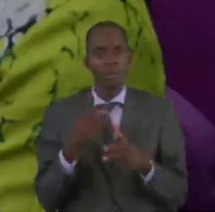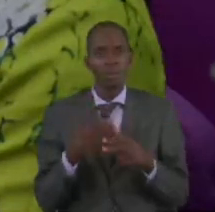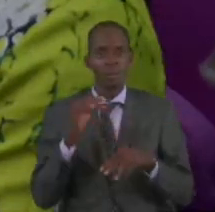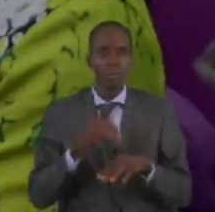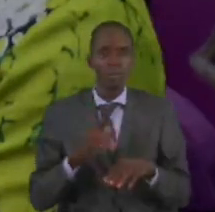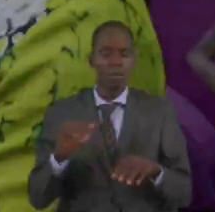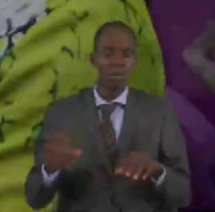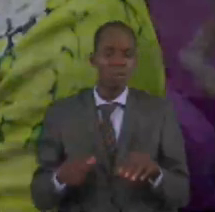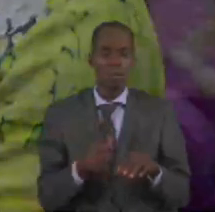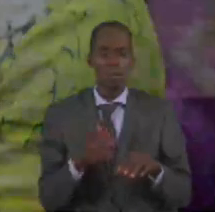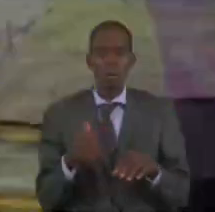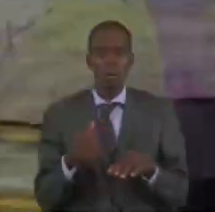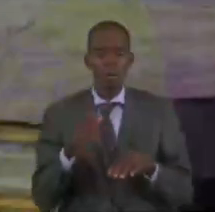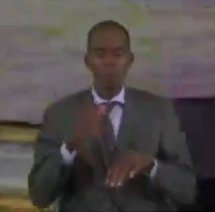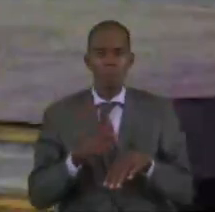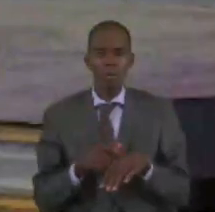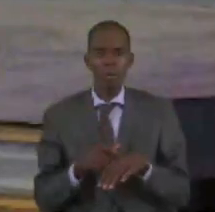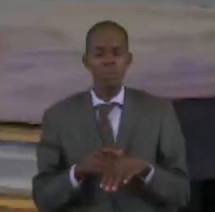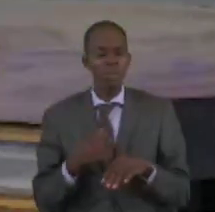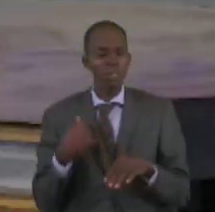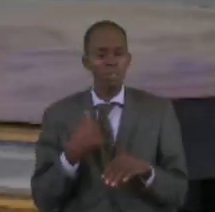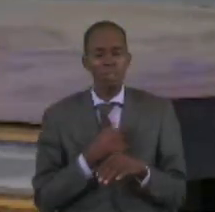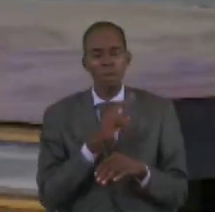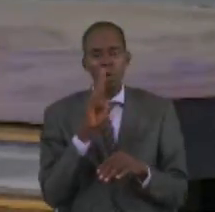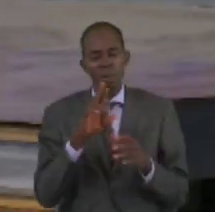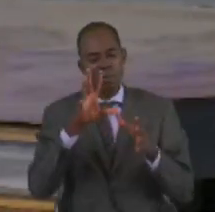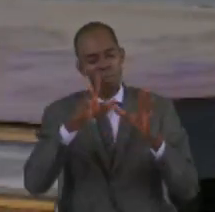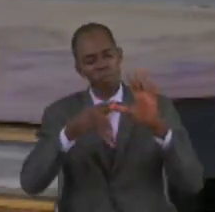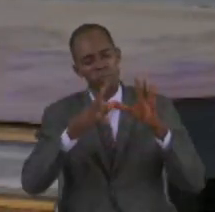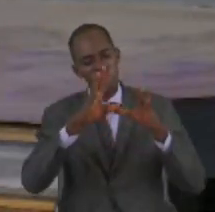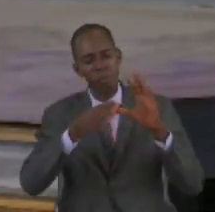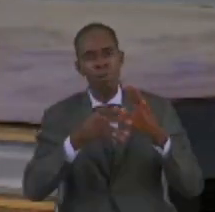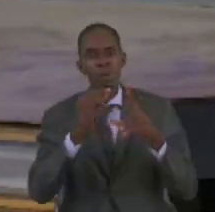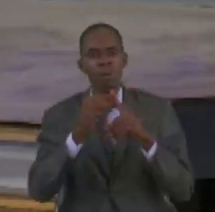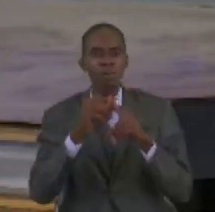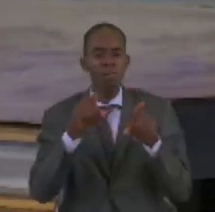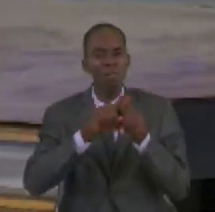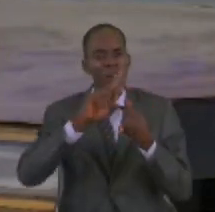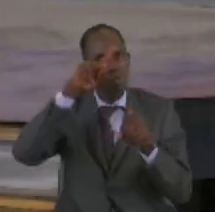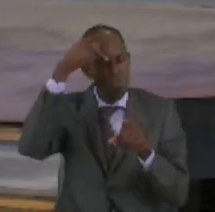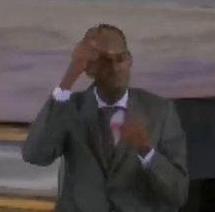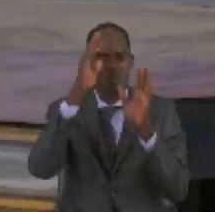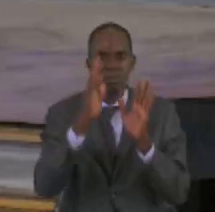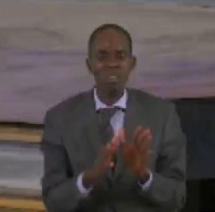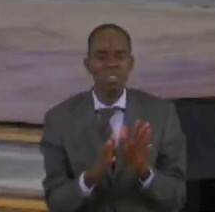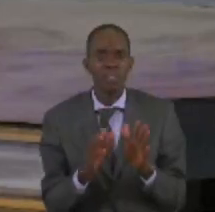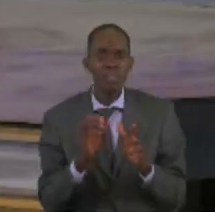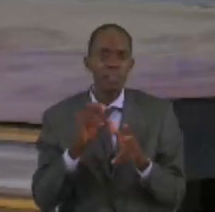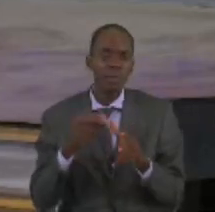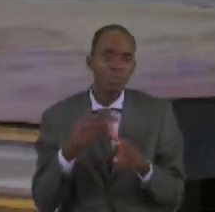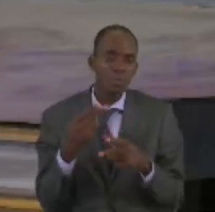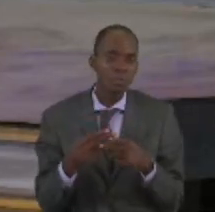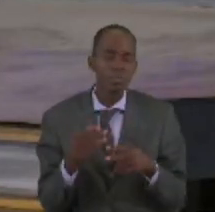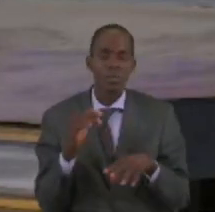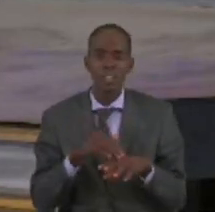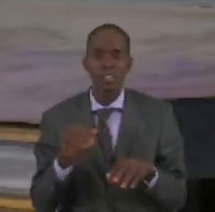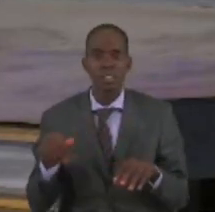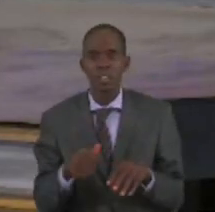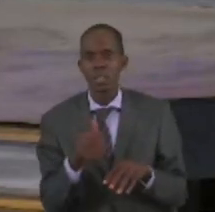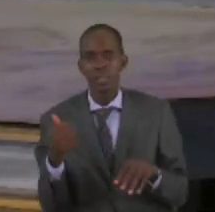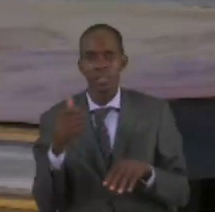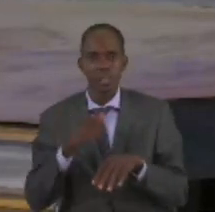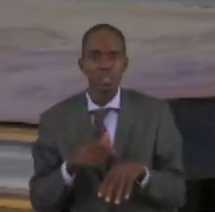Jamais, en effet, nous n'avons usé de paroles flatteuses comme les hommes politiques ou les